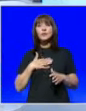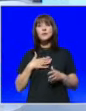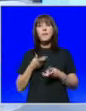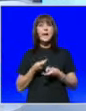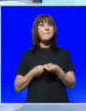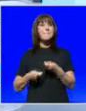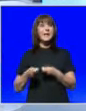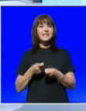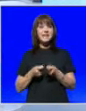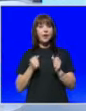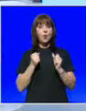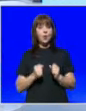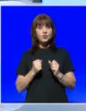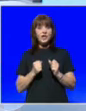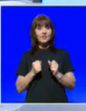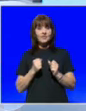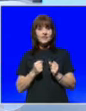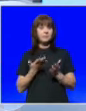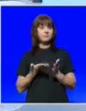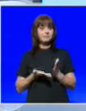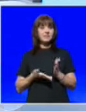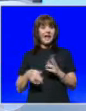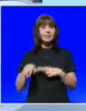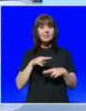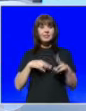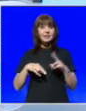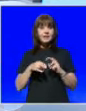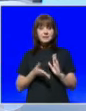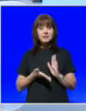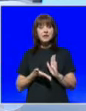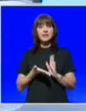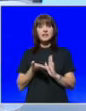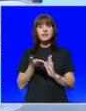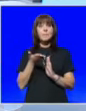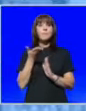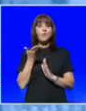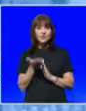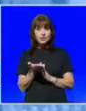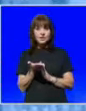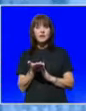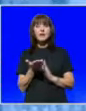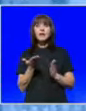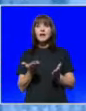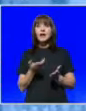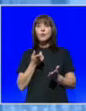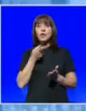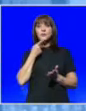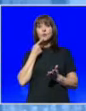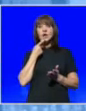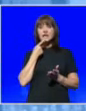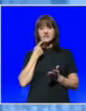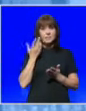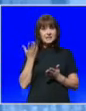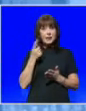подем, очаква се завишено търсене на конкретно оборудване и на ключов ресурс, ако искате го наречете така, това, което ние имаме налично в момента в АЕЦ